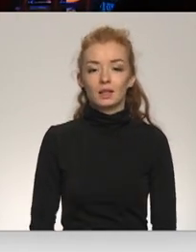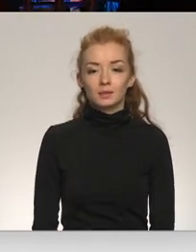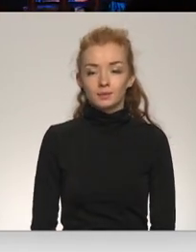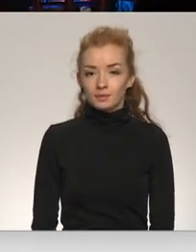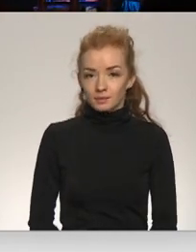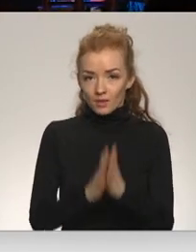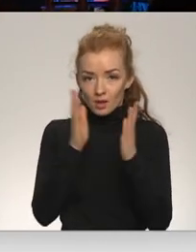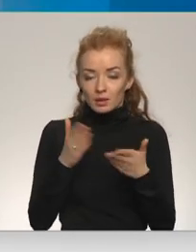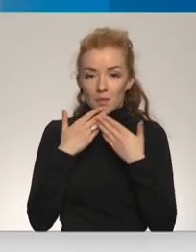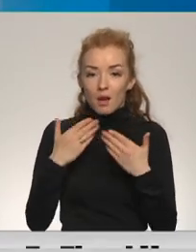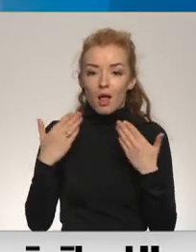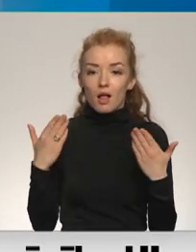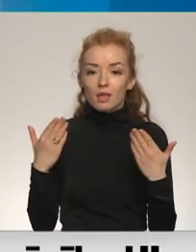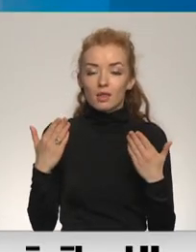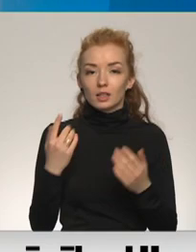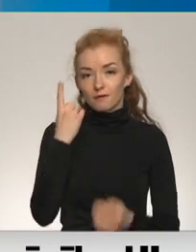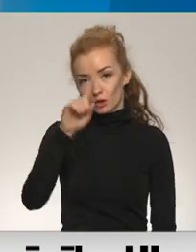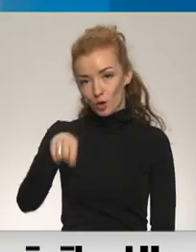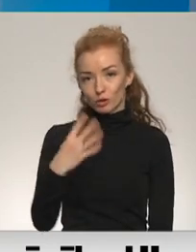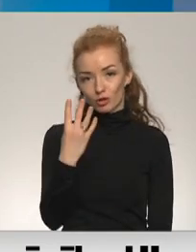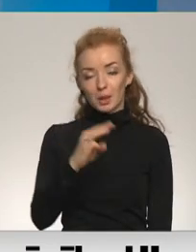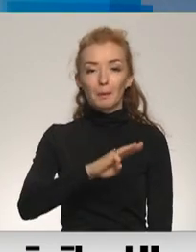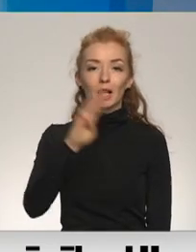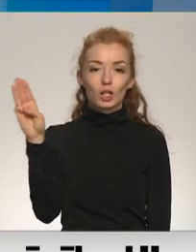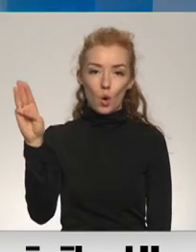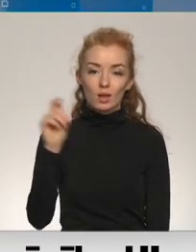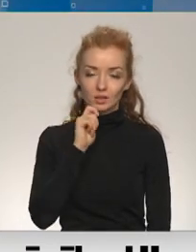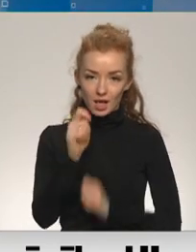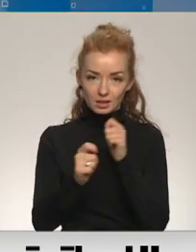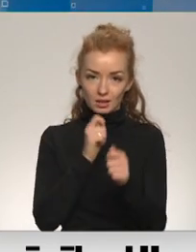Liels paldies jums, Rūta. Tātad 1,4 miljonu saziedotīšo nepilnot 3 dienu.